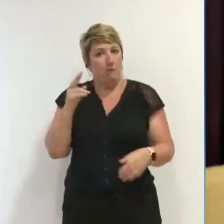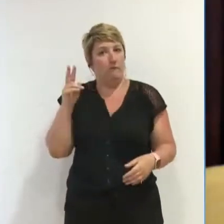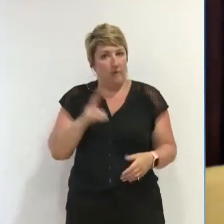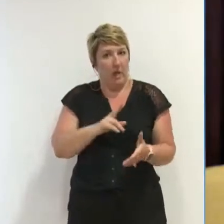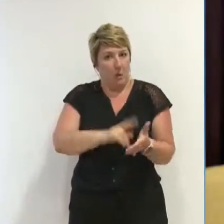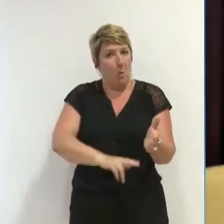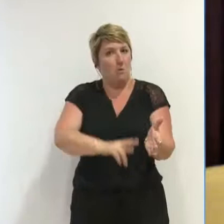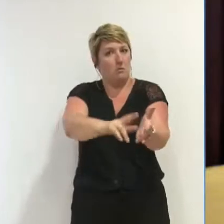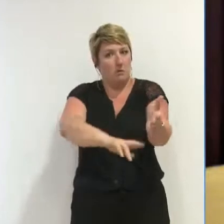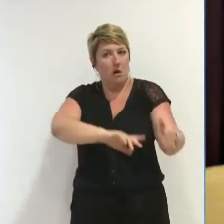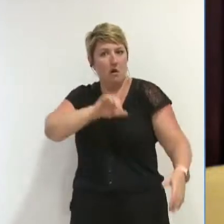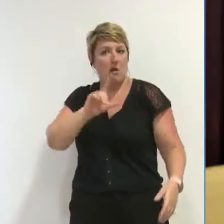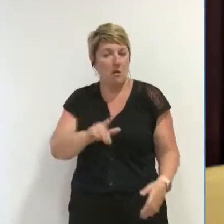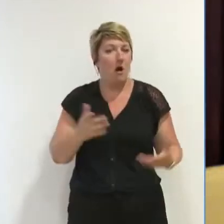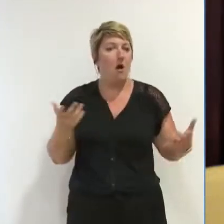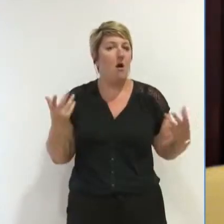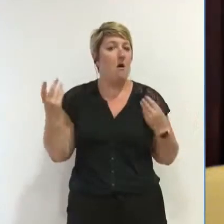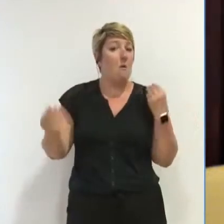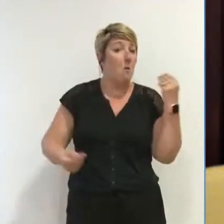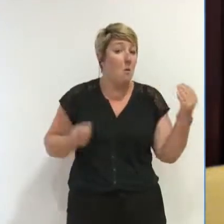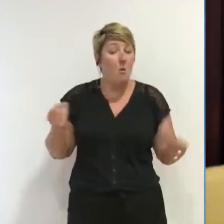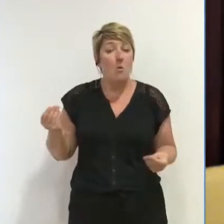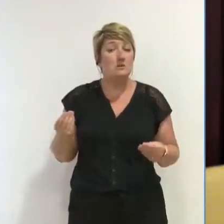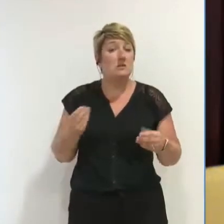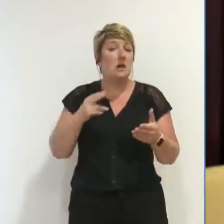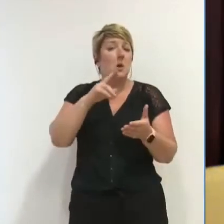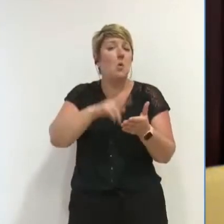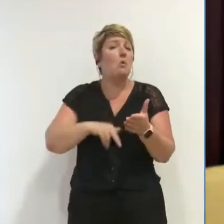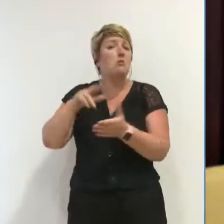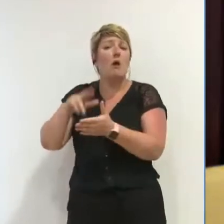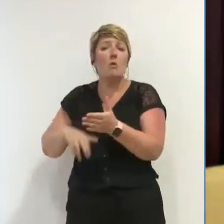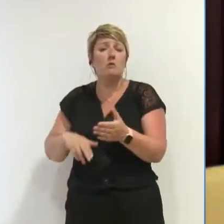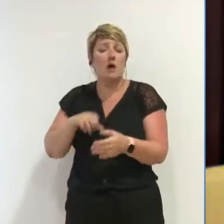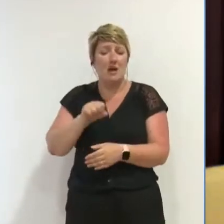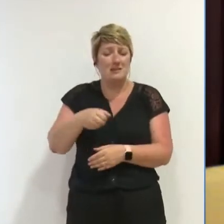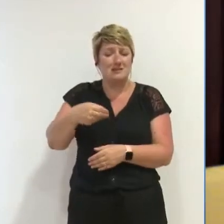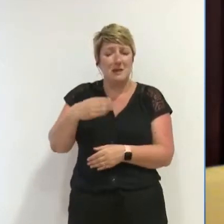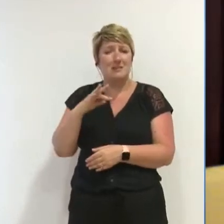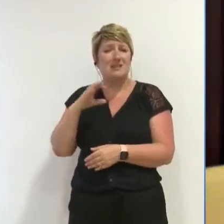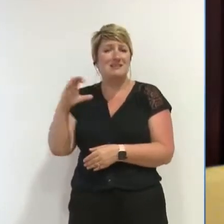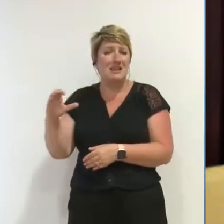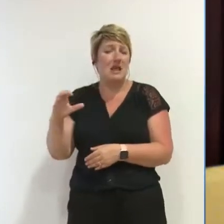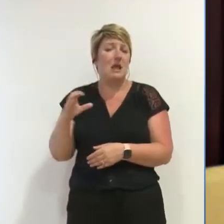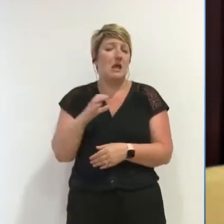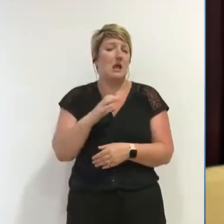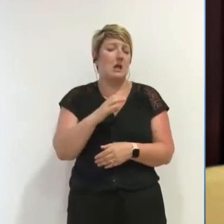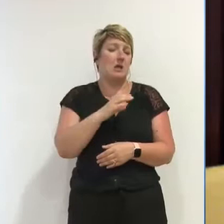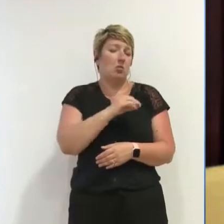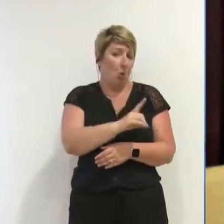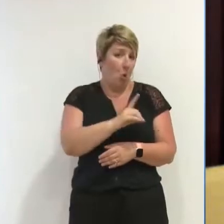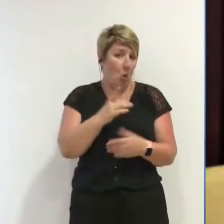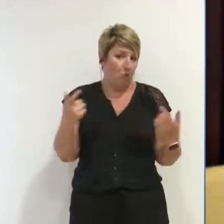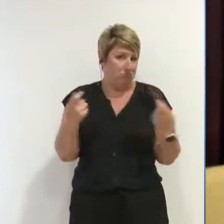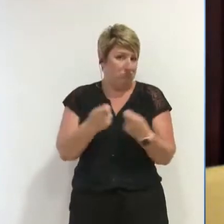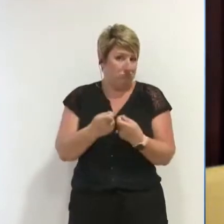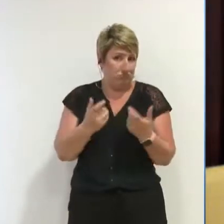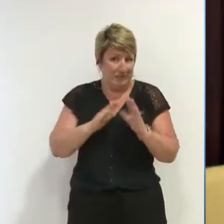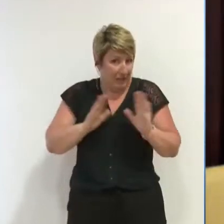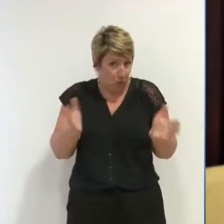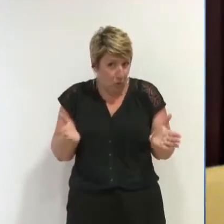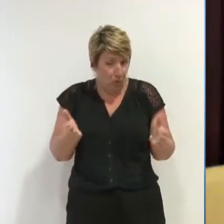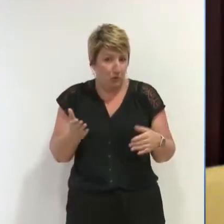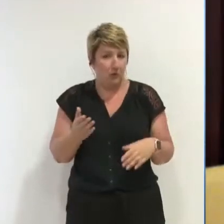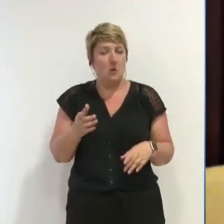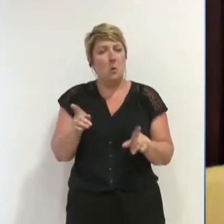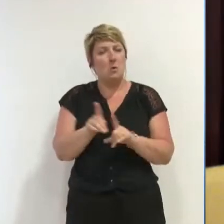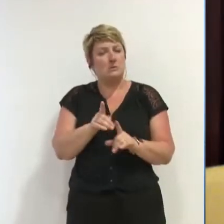qu'il existe effectivement un nouveau contrat, ou est-ce qu'il s'agit juste du contrat liant le SNTC d'Eco? Dans ce même article, il est dit aussi que cette colonne Maurice